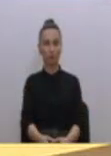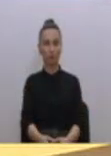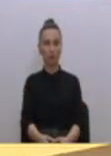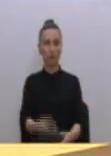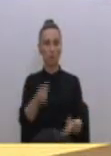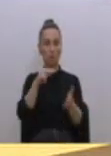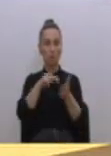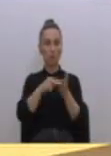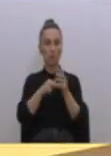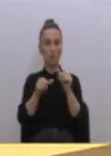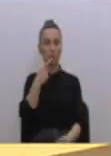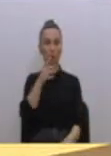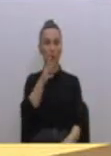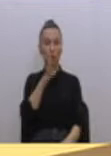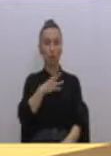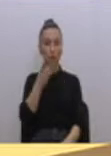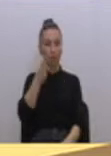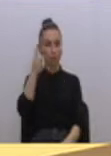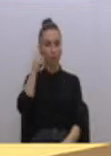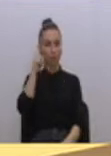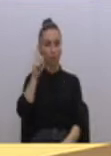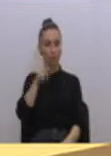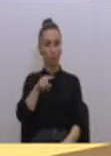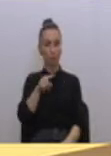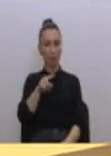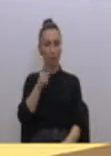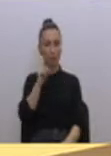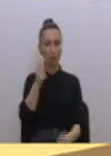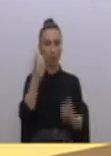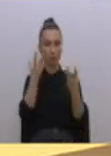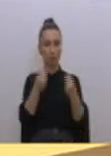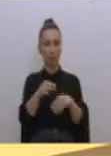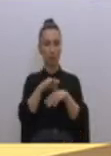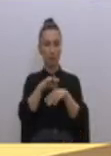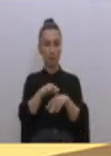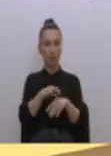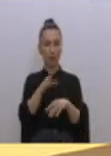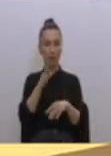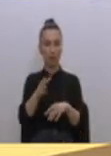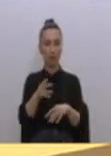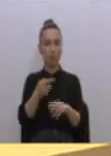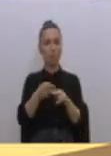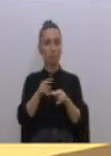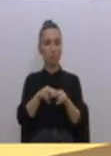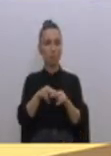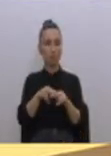Bugetul este urgent, el este urgent, romes, rescai marteboda, vinaidan,